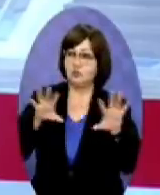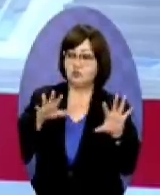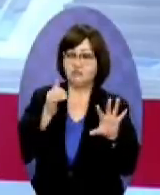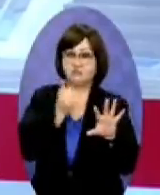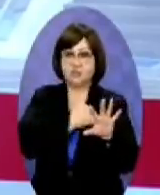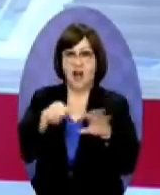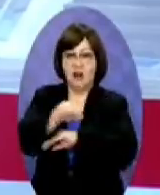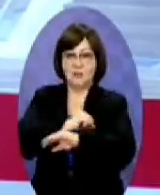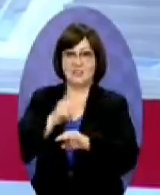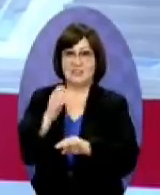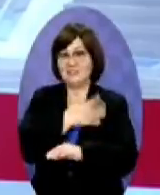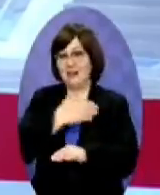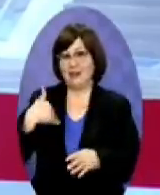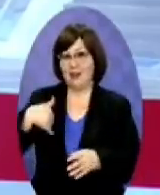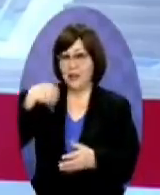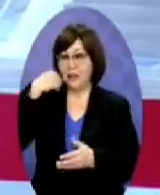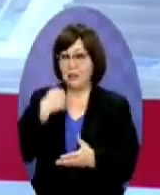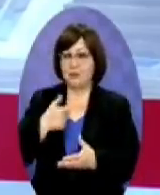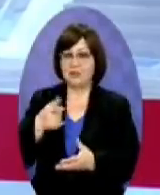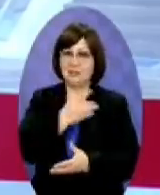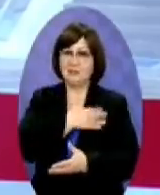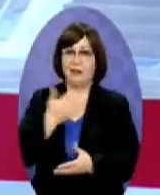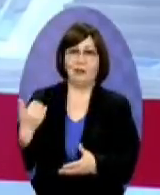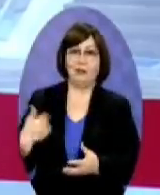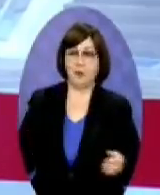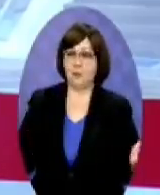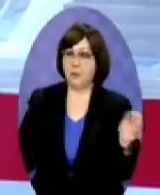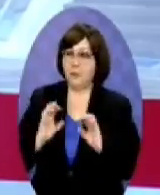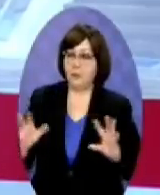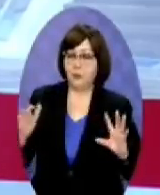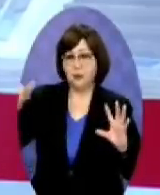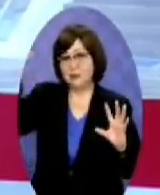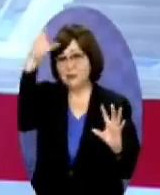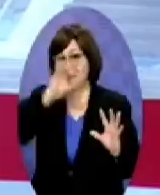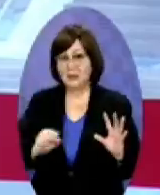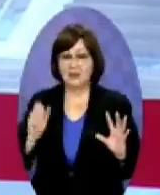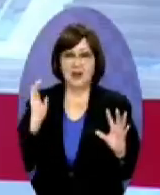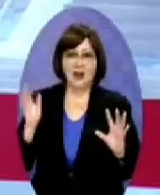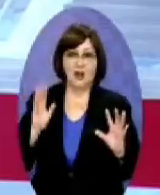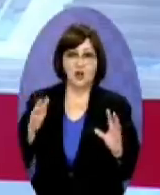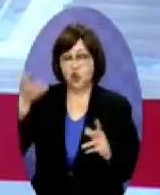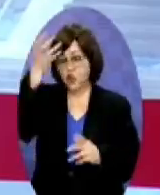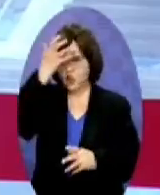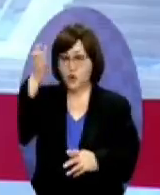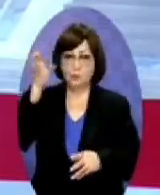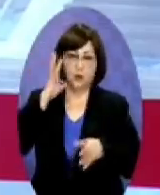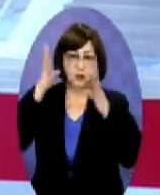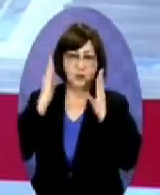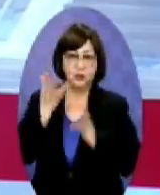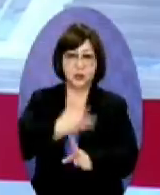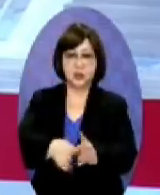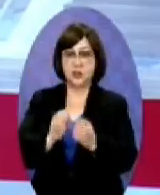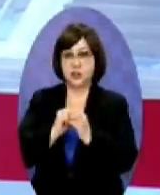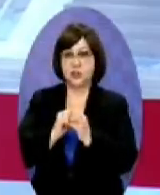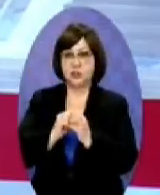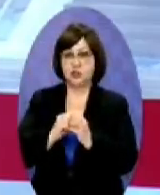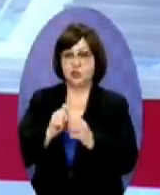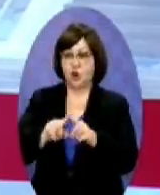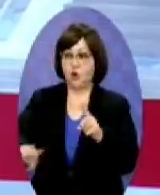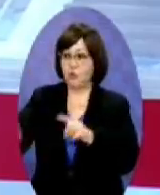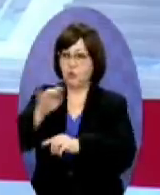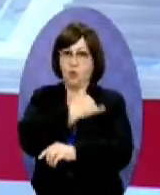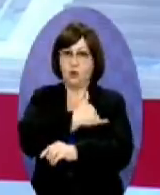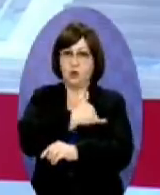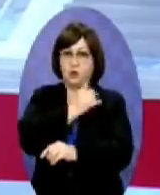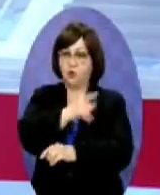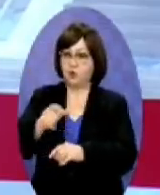газрын дарга нар оролцож байна. Ерөнхийсэд хөрөлсгийн хувьд төр засгийн бодлого шийдвэрийг хэрэгжүүлэх чиглэлээр орон нутгийн удирдлагуудад үүрэг чиглэл